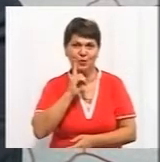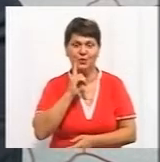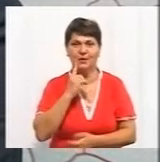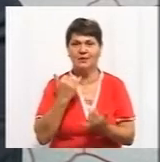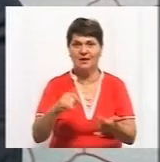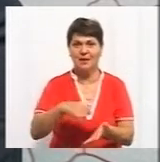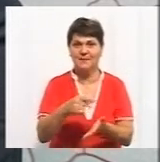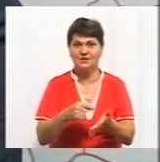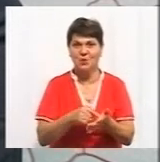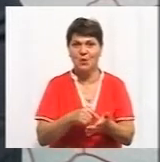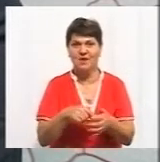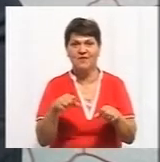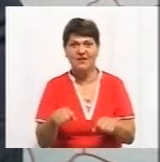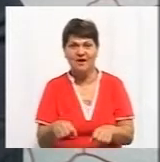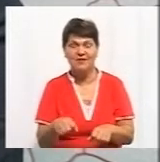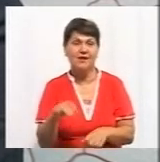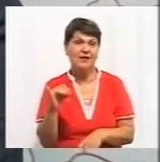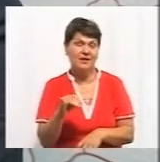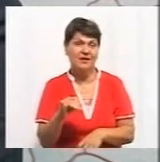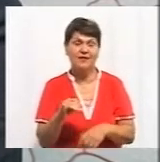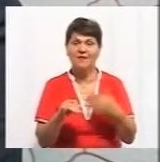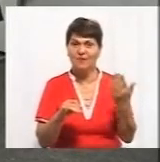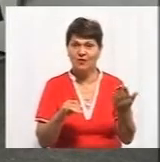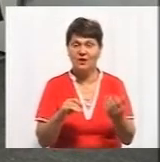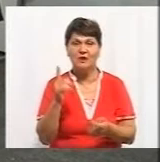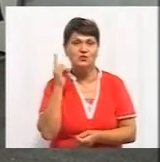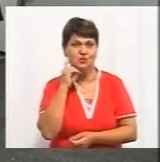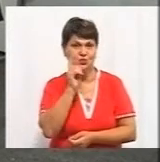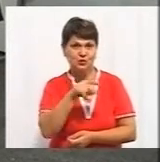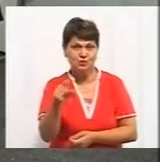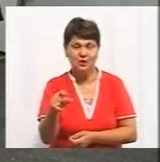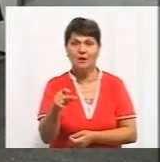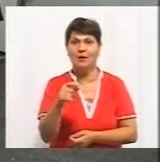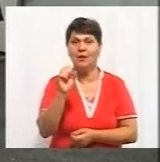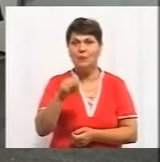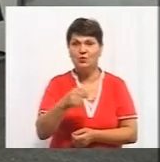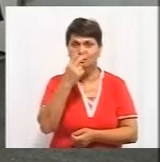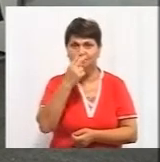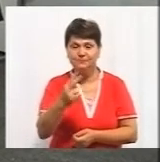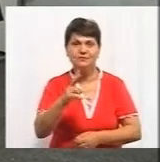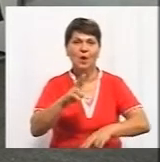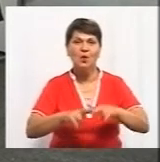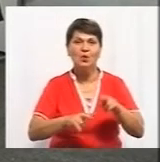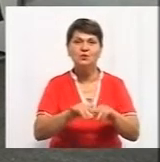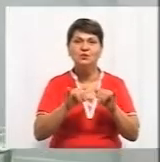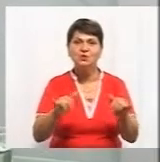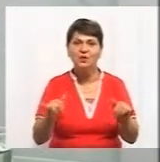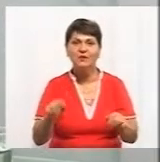влади, і для самих людей, тому що їх чують, і вони можуть висказати своє бачення розбудови того чи іншого